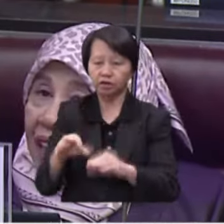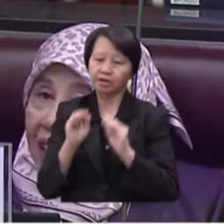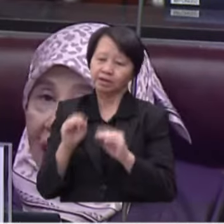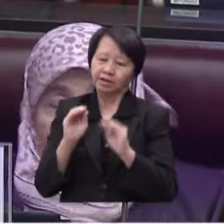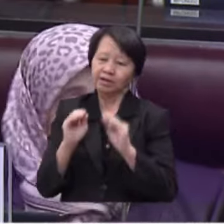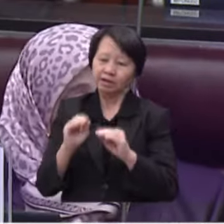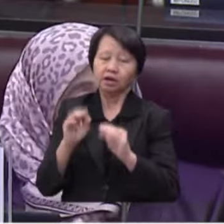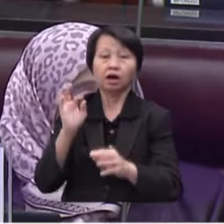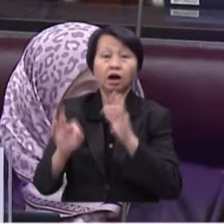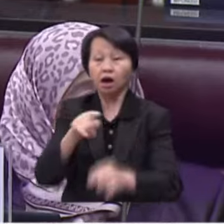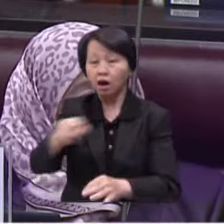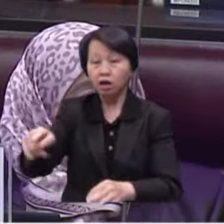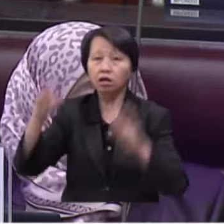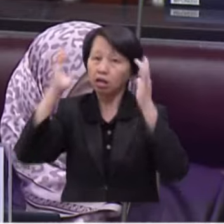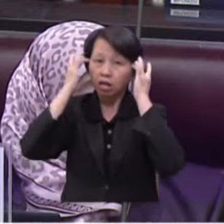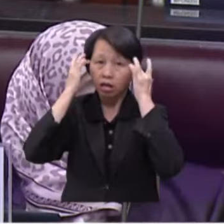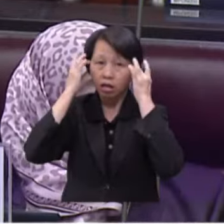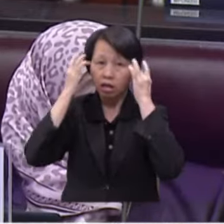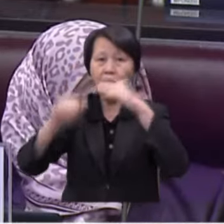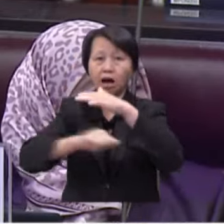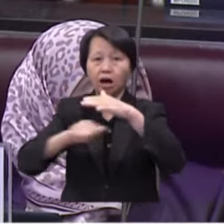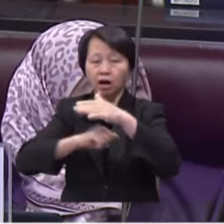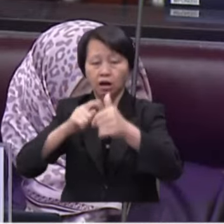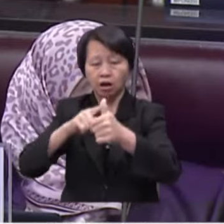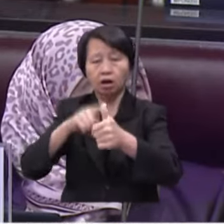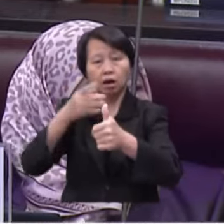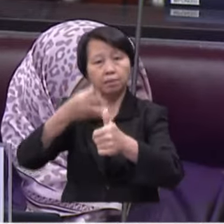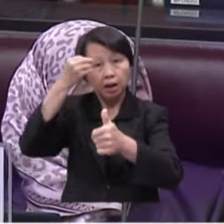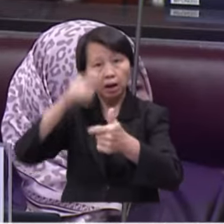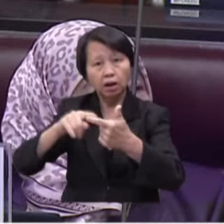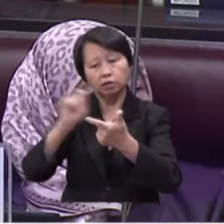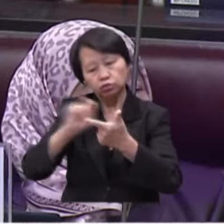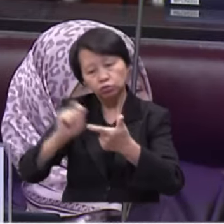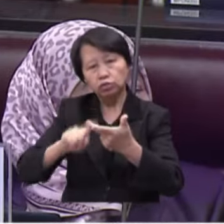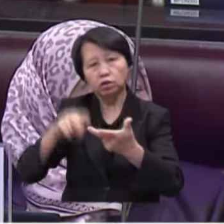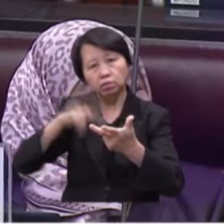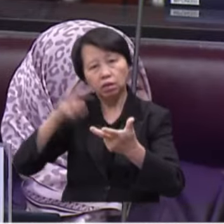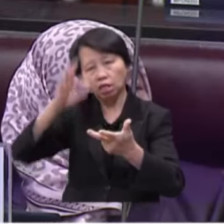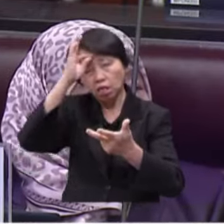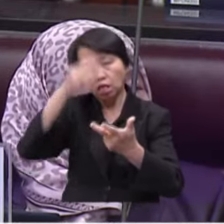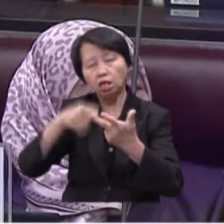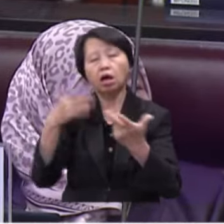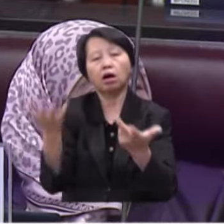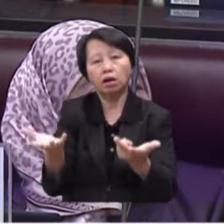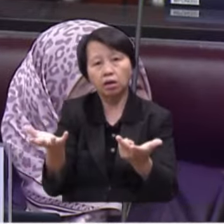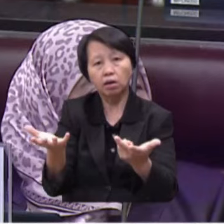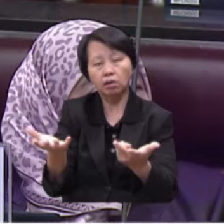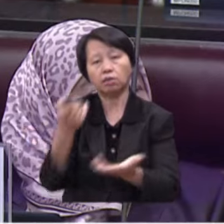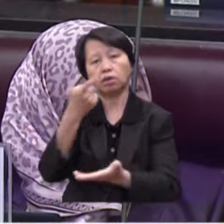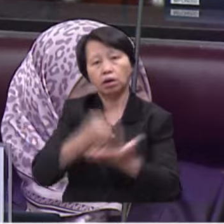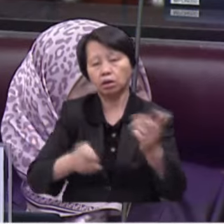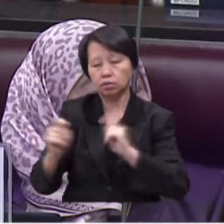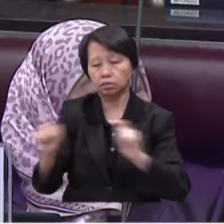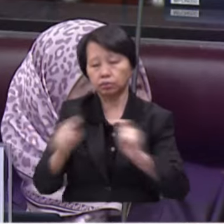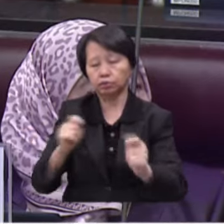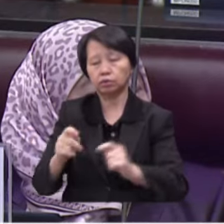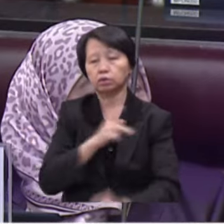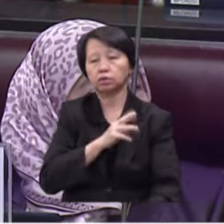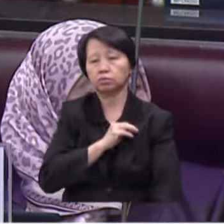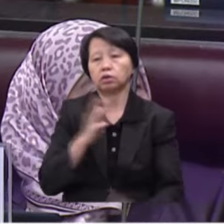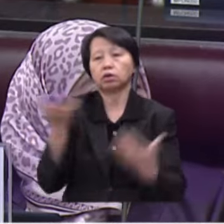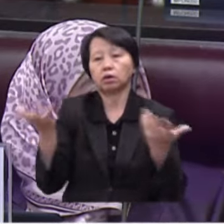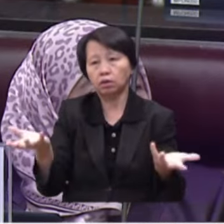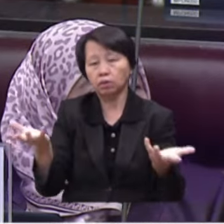mengajar jikalau murid tidak mempunyai asas untuk pembelajaran melalui kebolehan 3M Apakah tindakan Kementerian